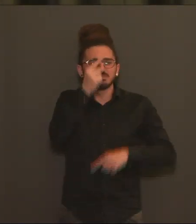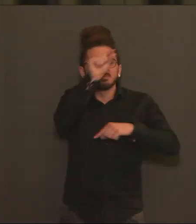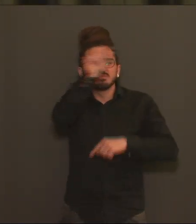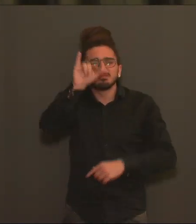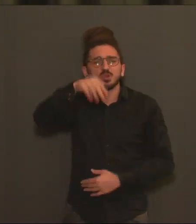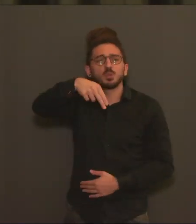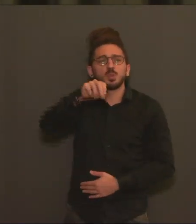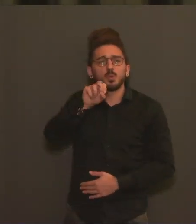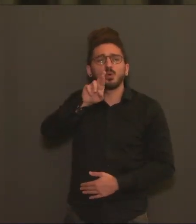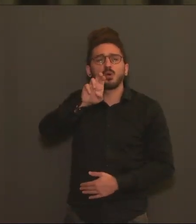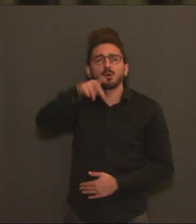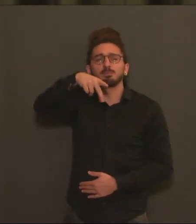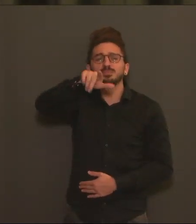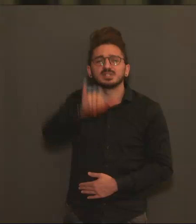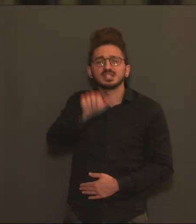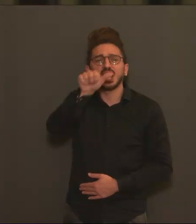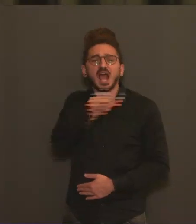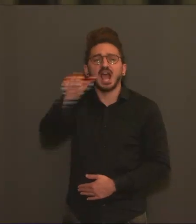noreply@docleur.be.